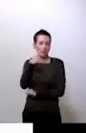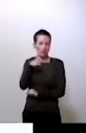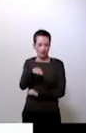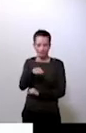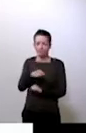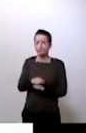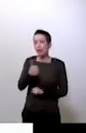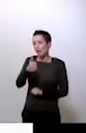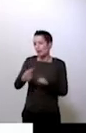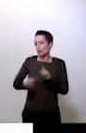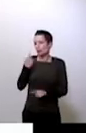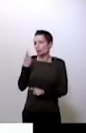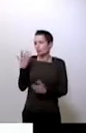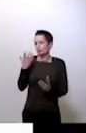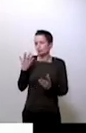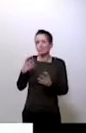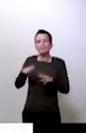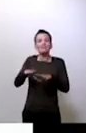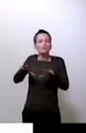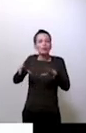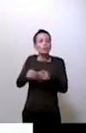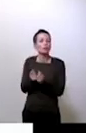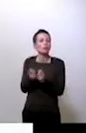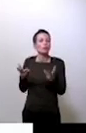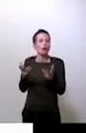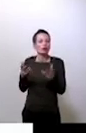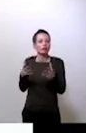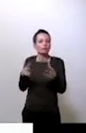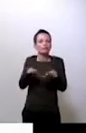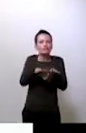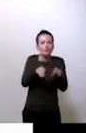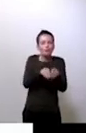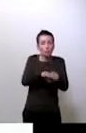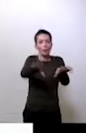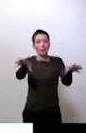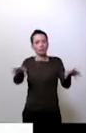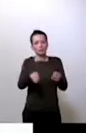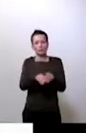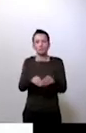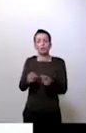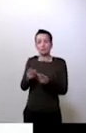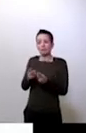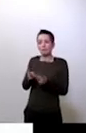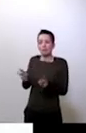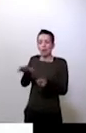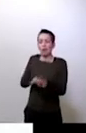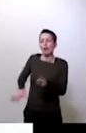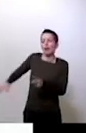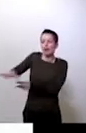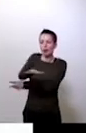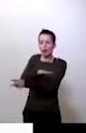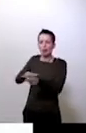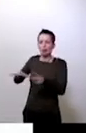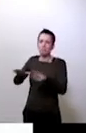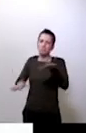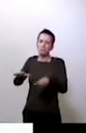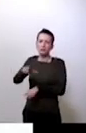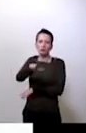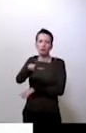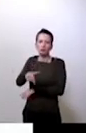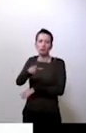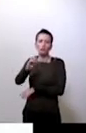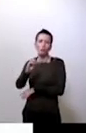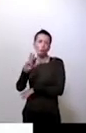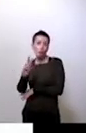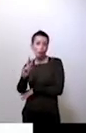extrêmement important aussi, c'est la taille des ménages. On a sur la métropole des ménages qui sont composés en moyenne de 2,02 personnes,